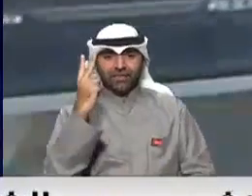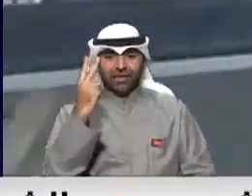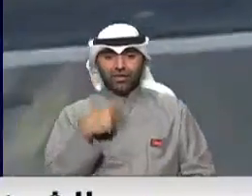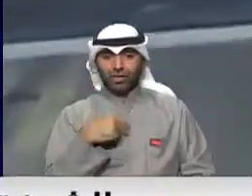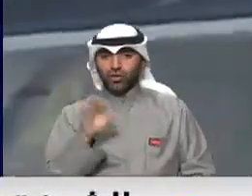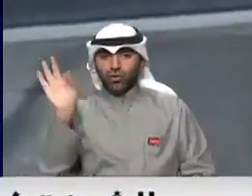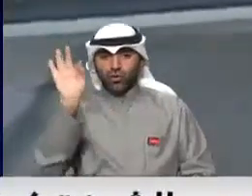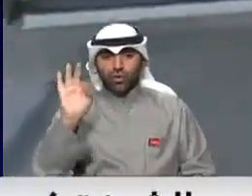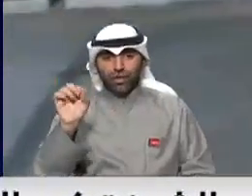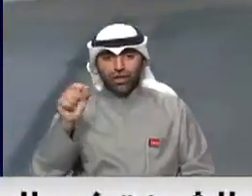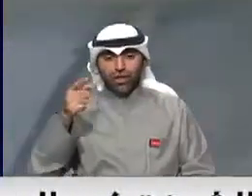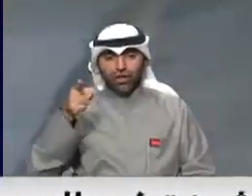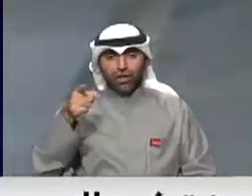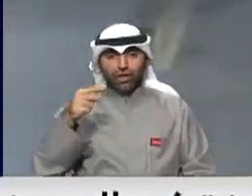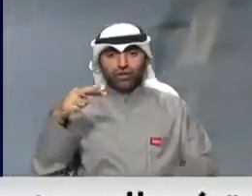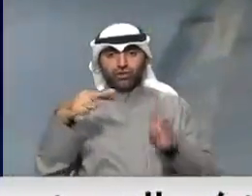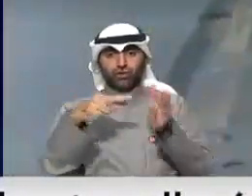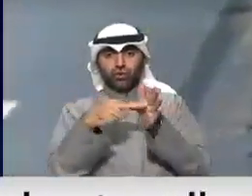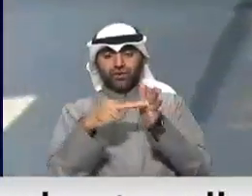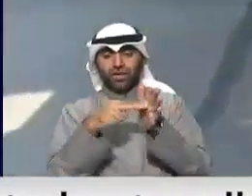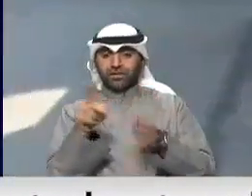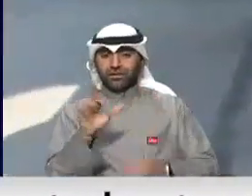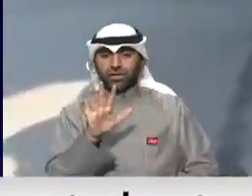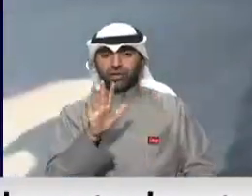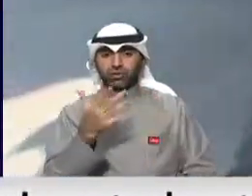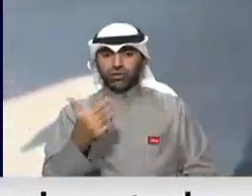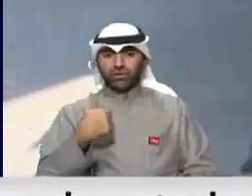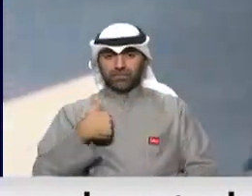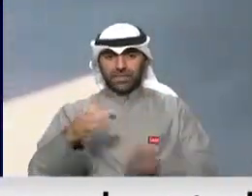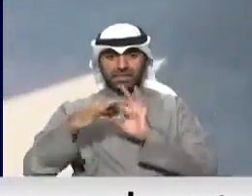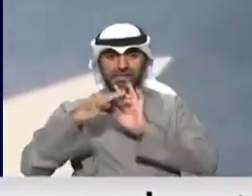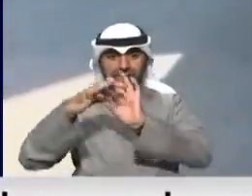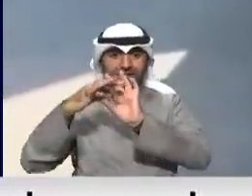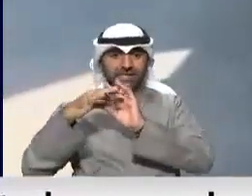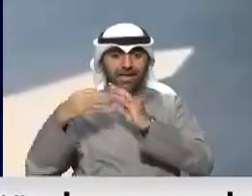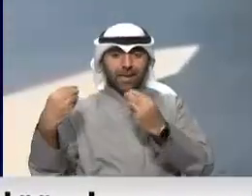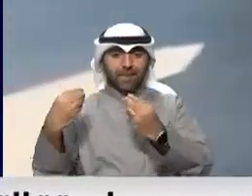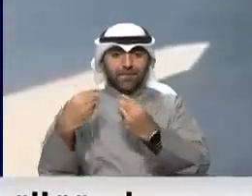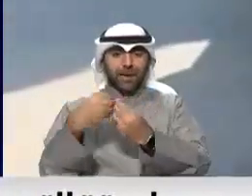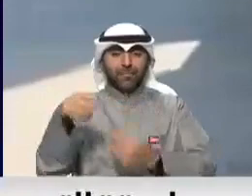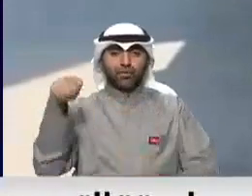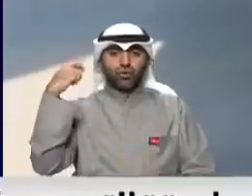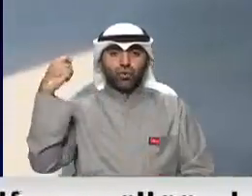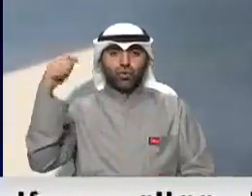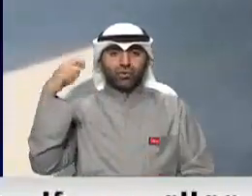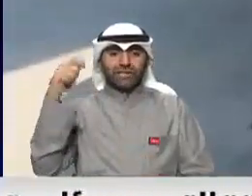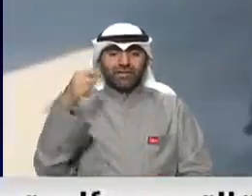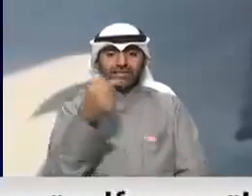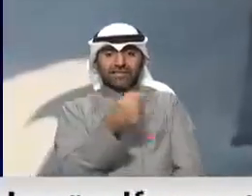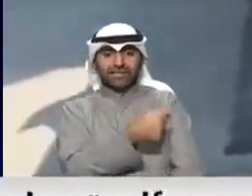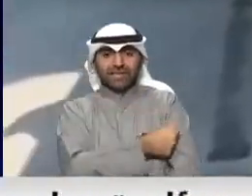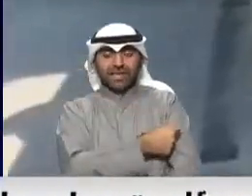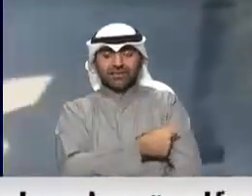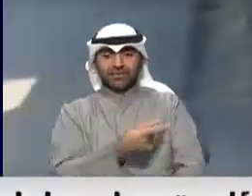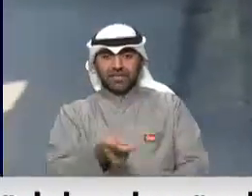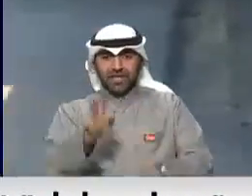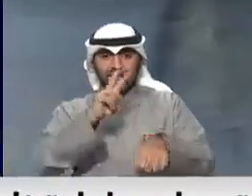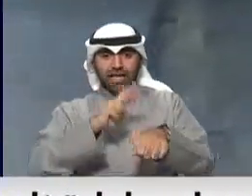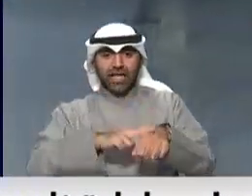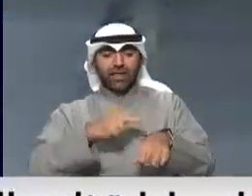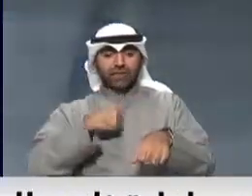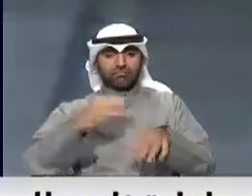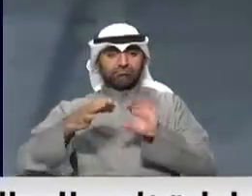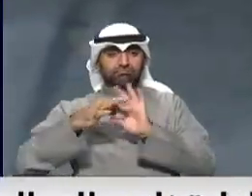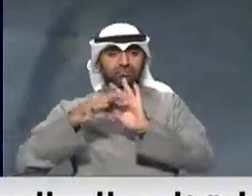الطبيه والاساسيه المحتاجينها. عندنا تواصل مع المسؤولين في وزاره الصحه التركيه، هم يرسلون لنا هذه القوائم